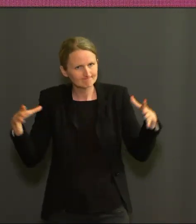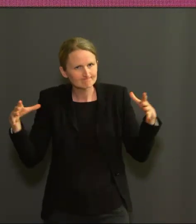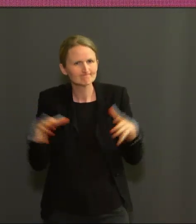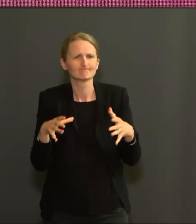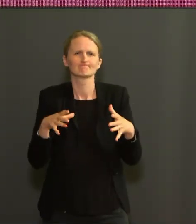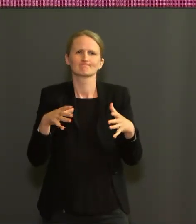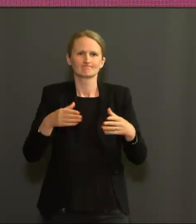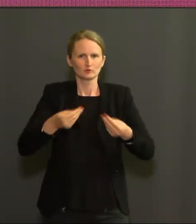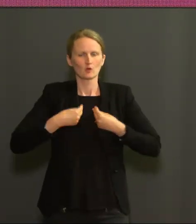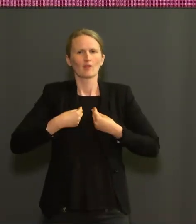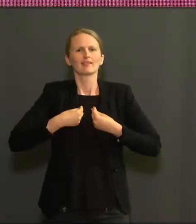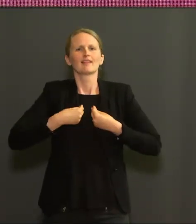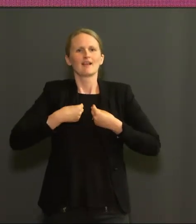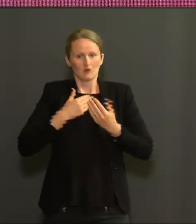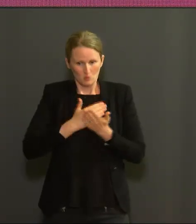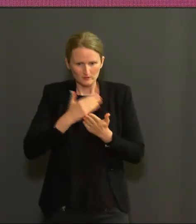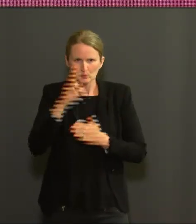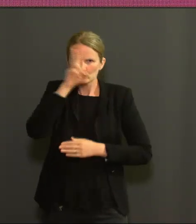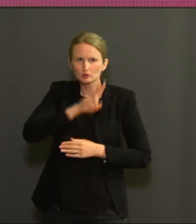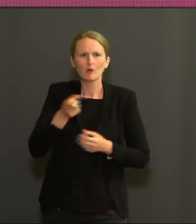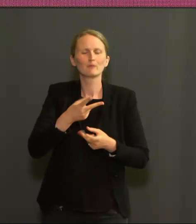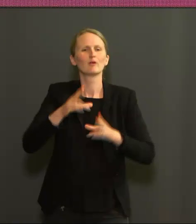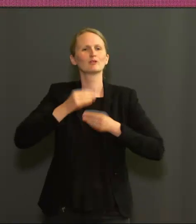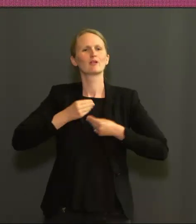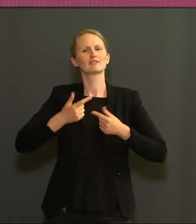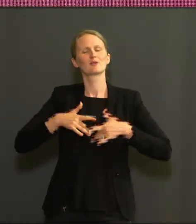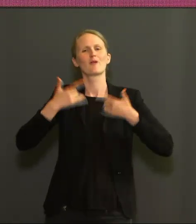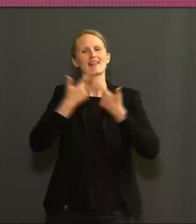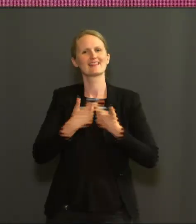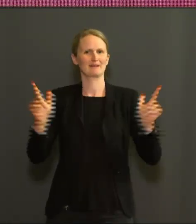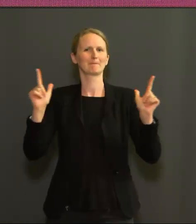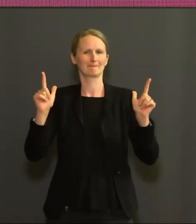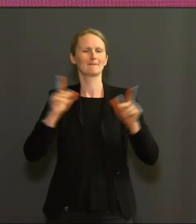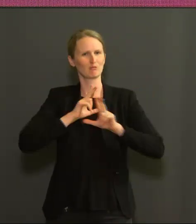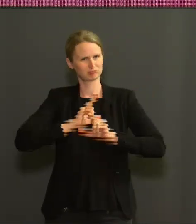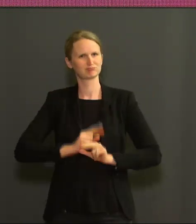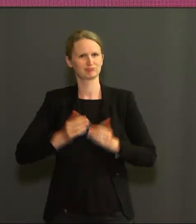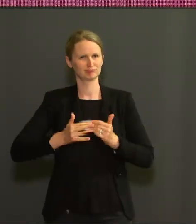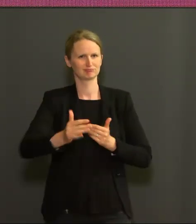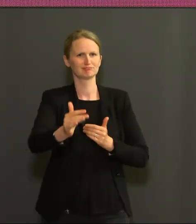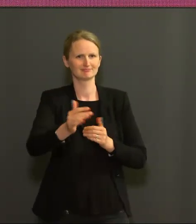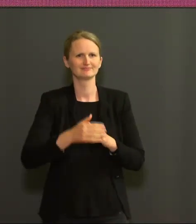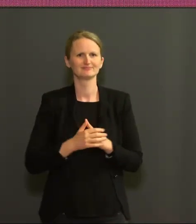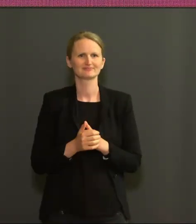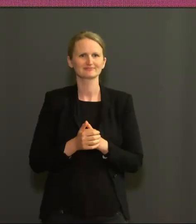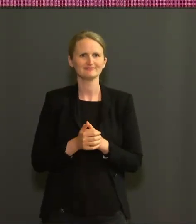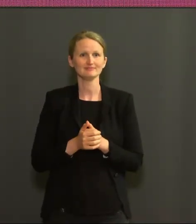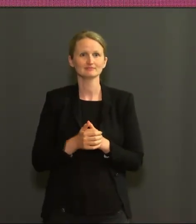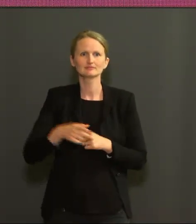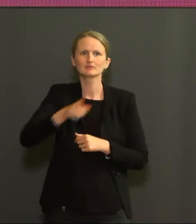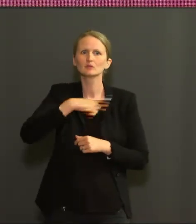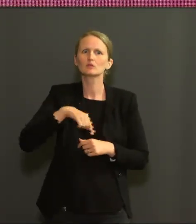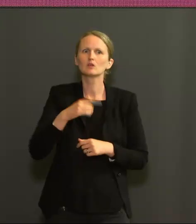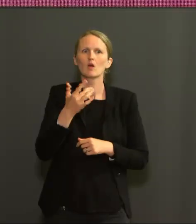sentiment de liberté que nous retrouvons aujourd'hui. Nous aspirons tous à du repos, à